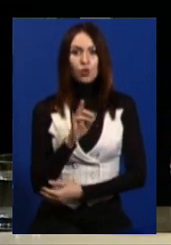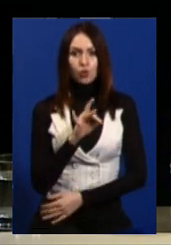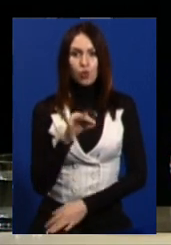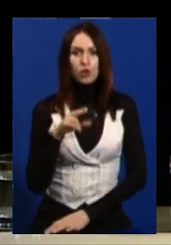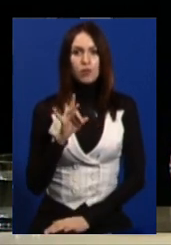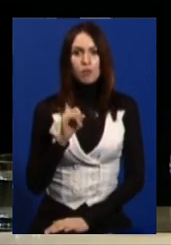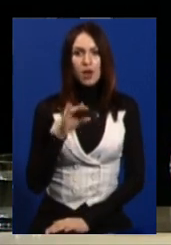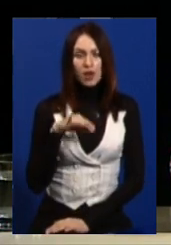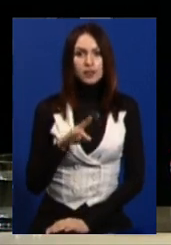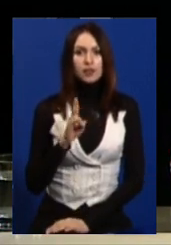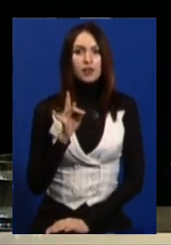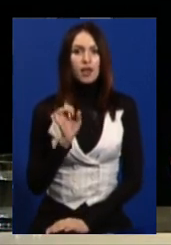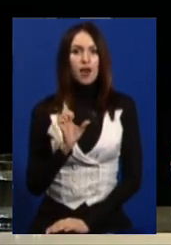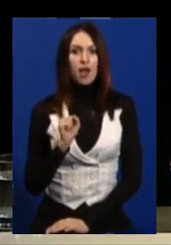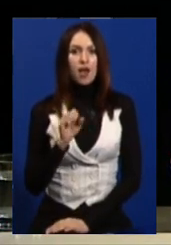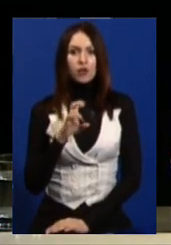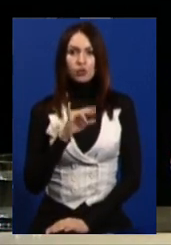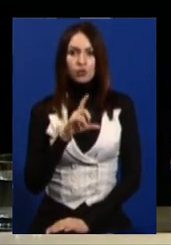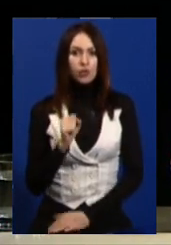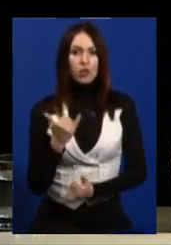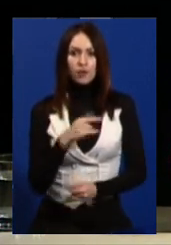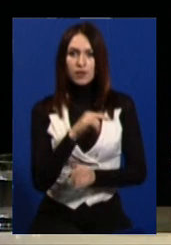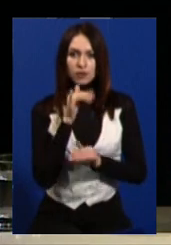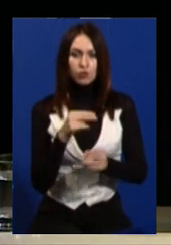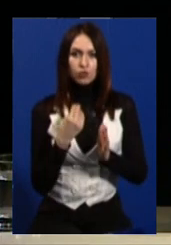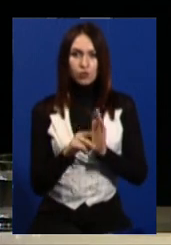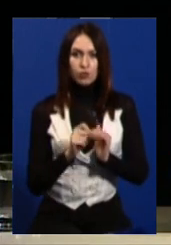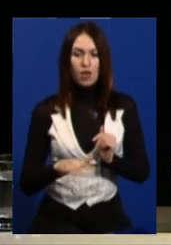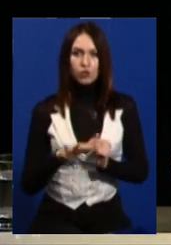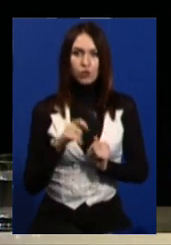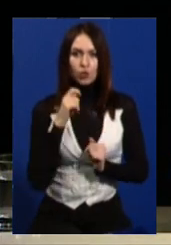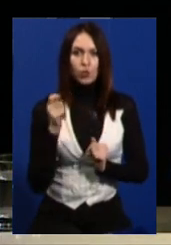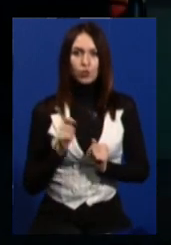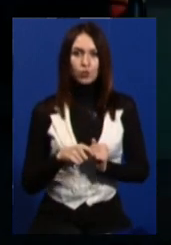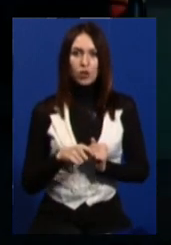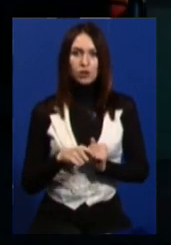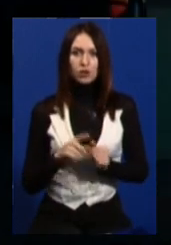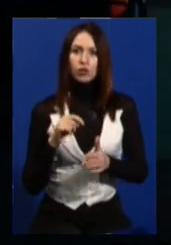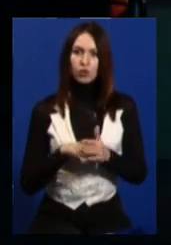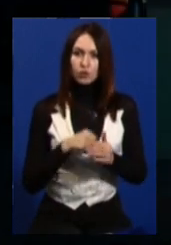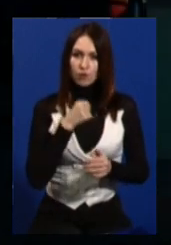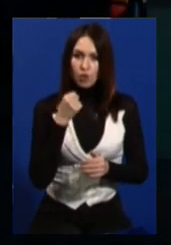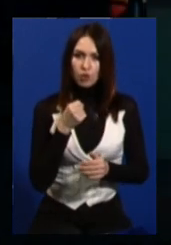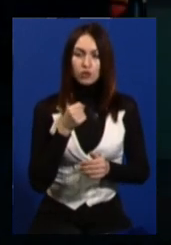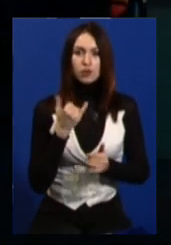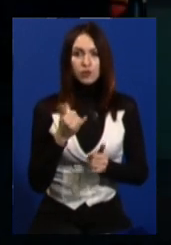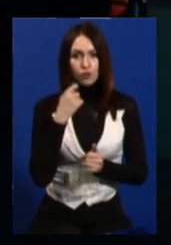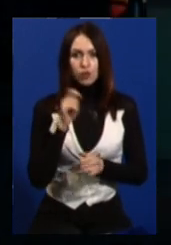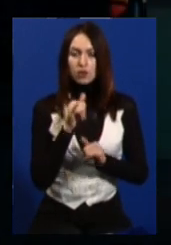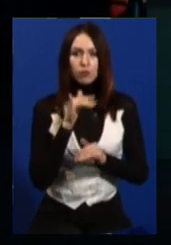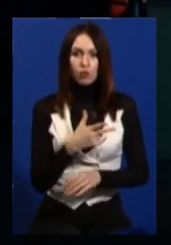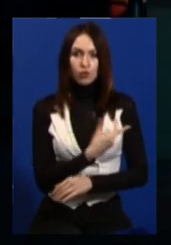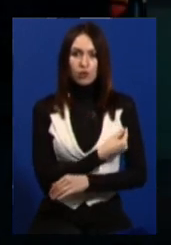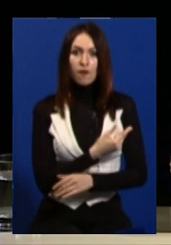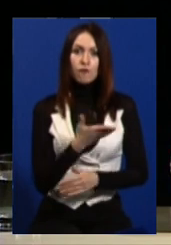и краснухи на сегодня вы не сможете, скорее всего, купить на территории Украины. Тобто дорослі сьогодні в Україні не можуть вакцинуватися?